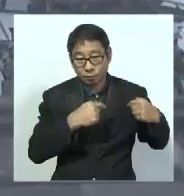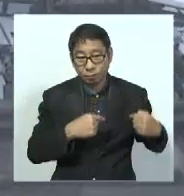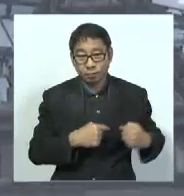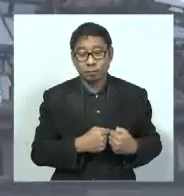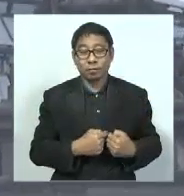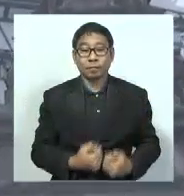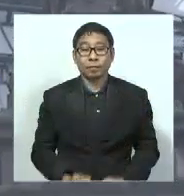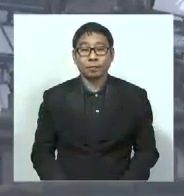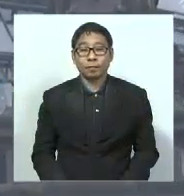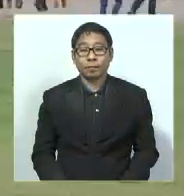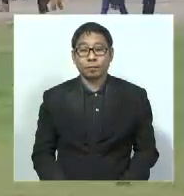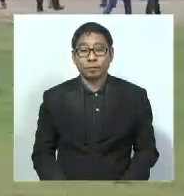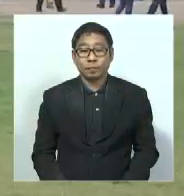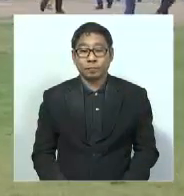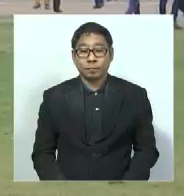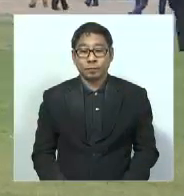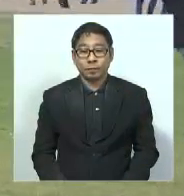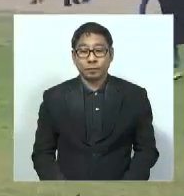จ